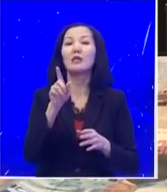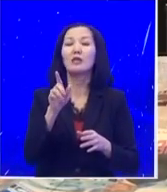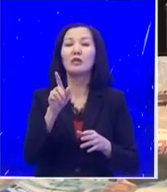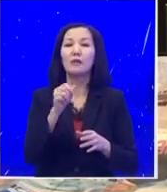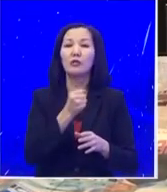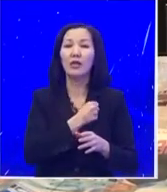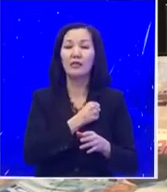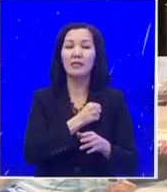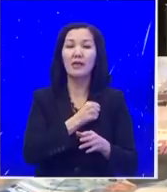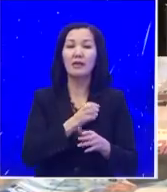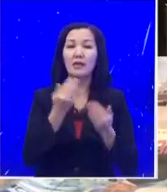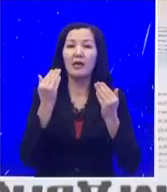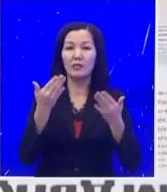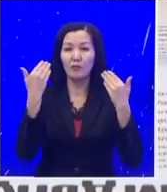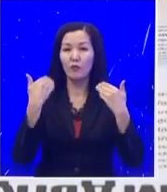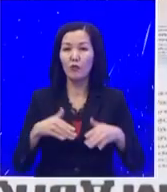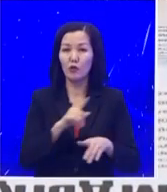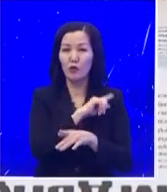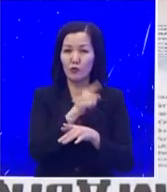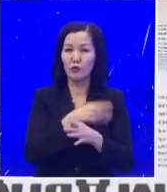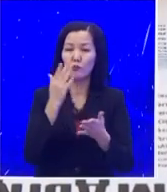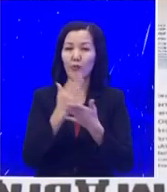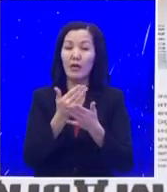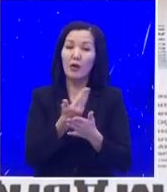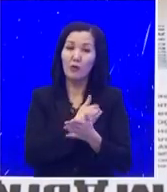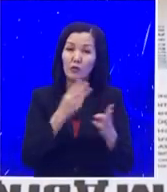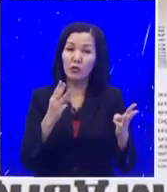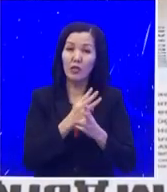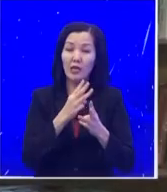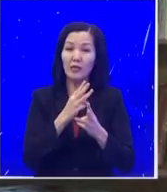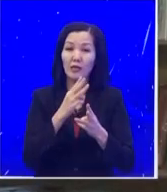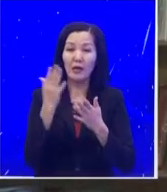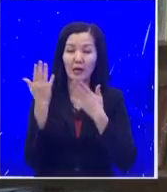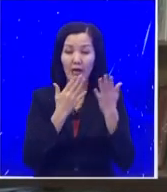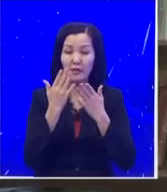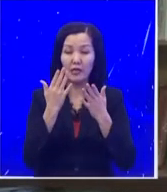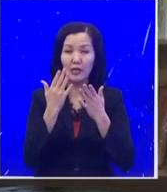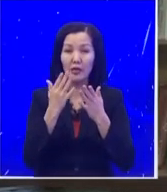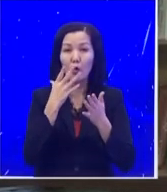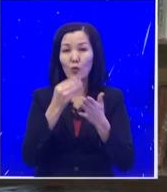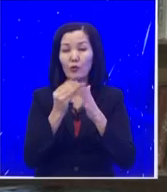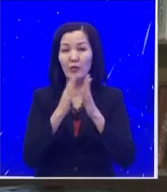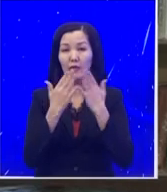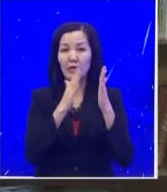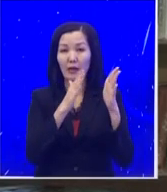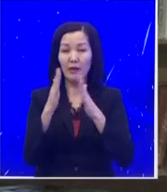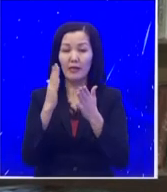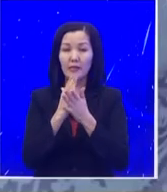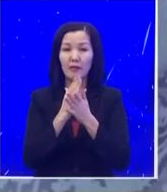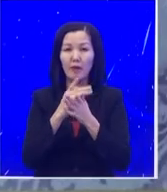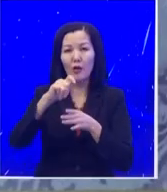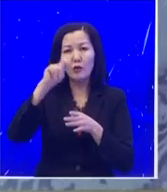бүгінгі қарияның бойынан әлі табылады. Қалаған сәтте қалам ұстап, көзілдіріксіз газет оқиды. Жеке кітапханасы да бар. Тек соғыс жайлы